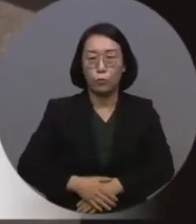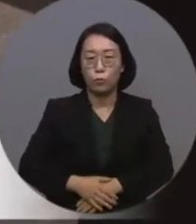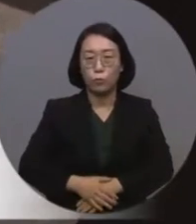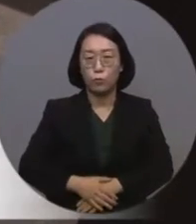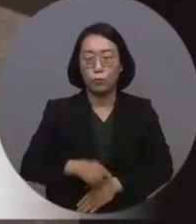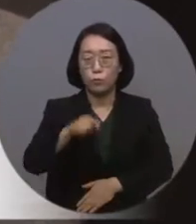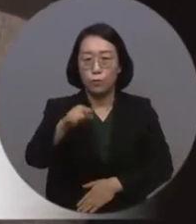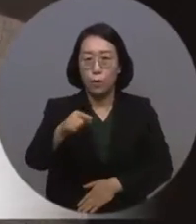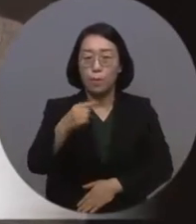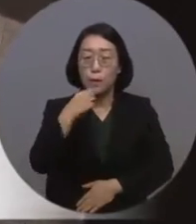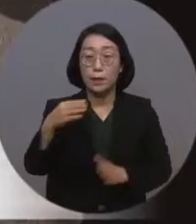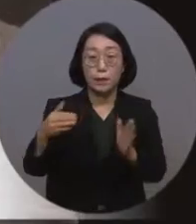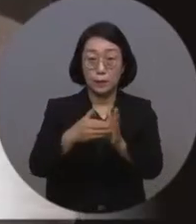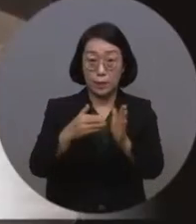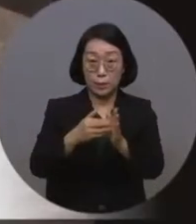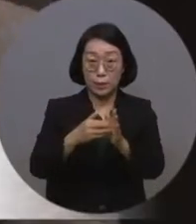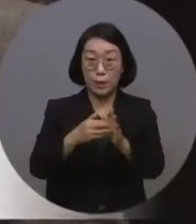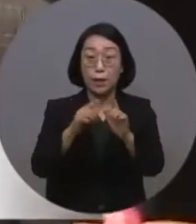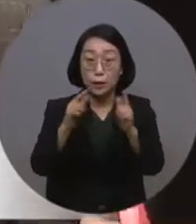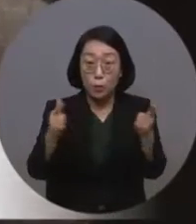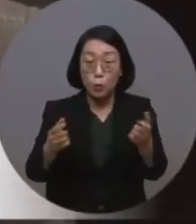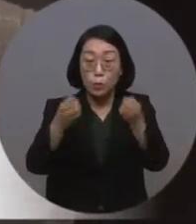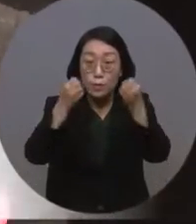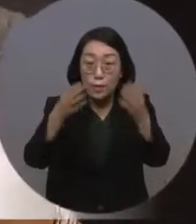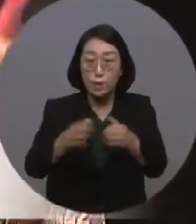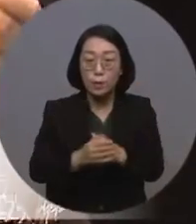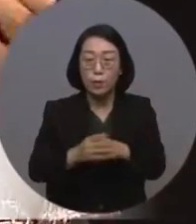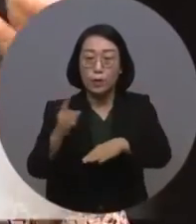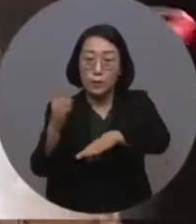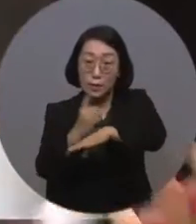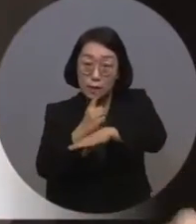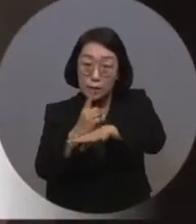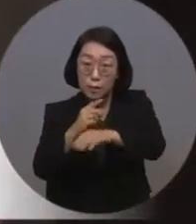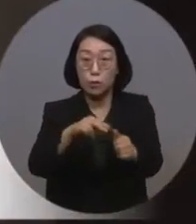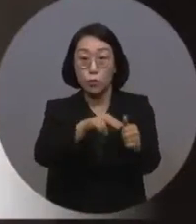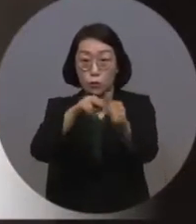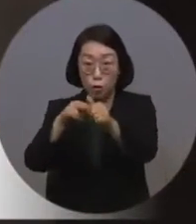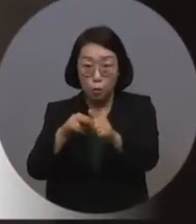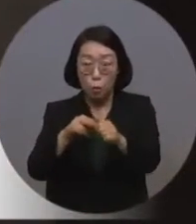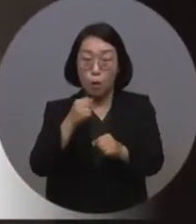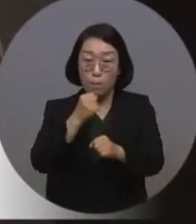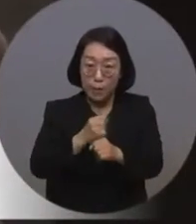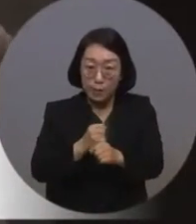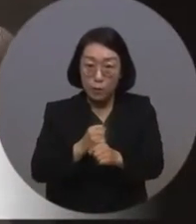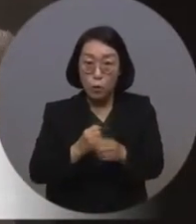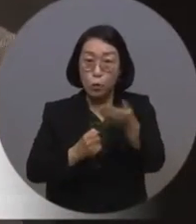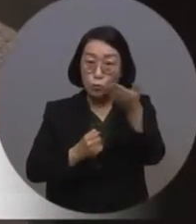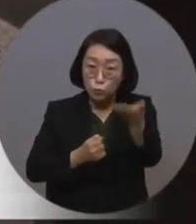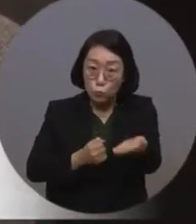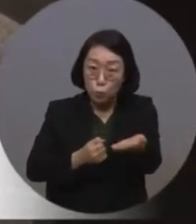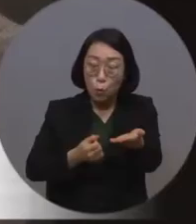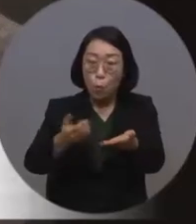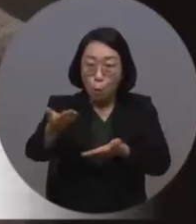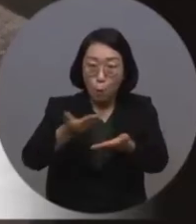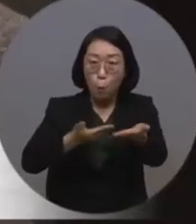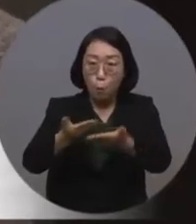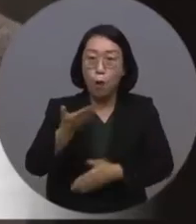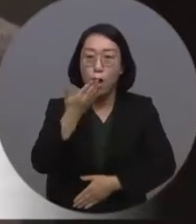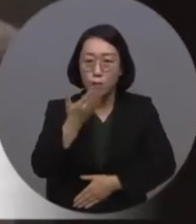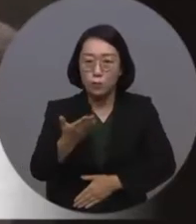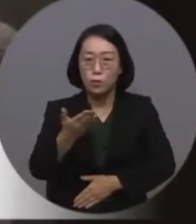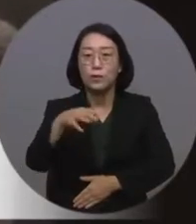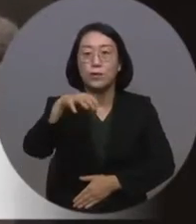내가 그것만 그냥 사용하는 게 아니라 새로운 디지털 인포메이션을 만들어지는 이런 어쨌든 기여자와 공헌자가 될